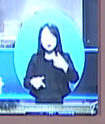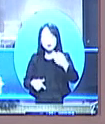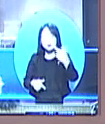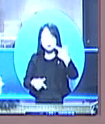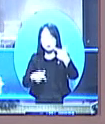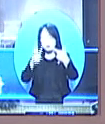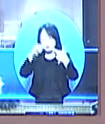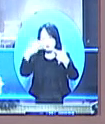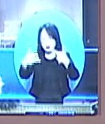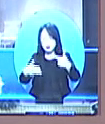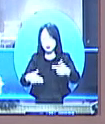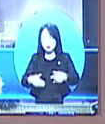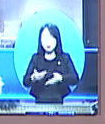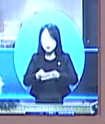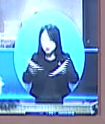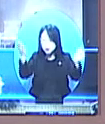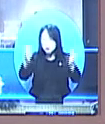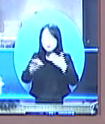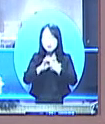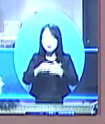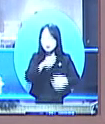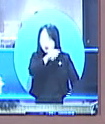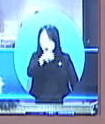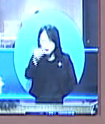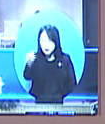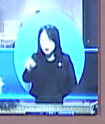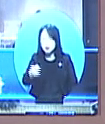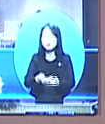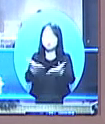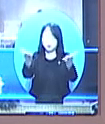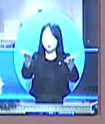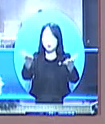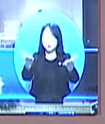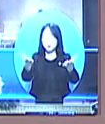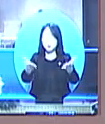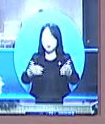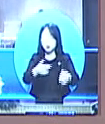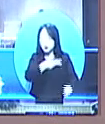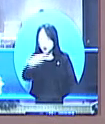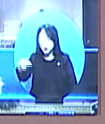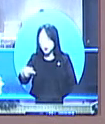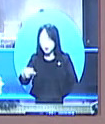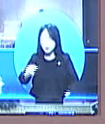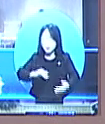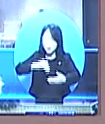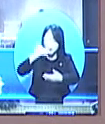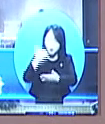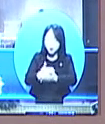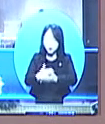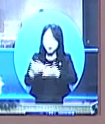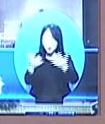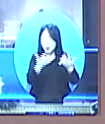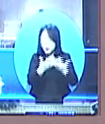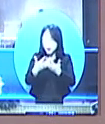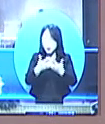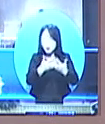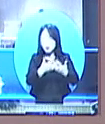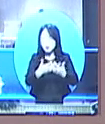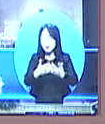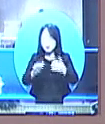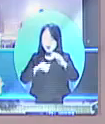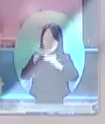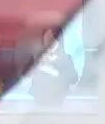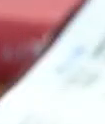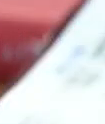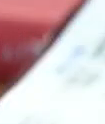38절입니다 주라 그리하면 너에게 줄 것이니 곧 후이되어 누르고 흔들어 넘치도록 하여